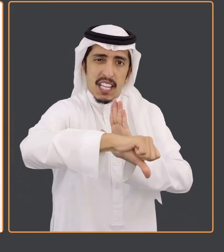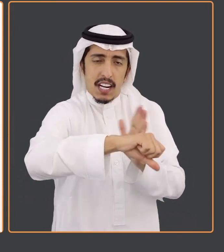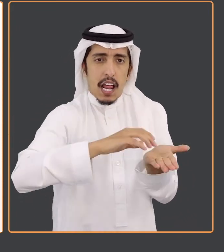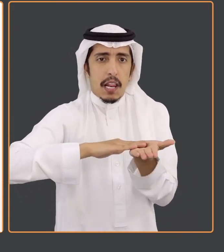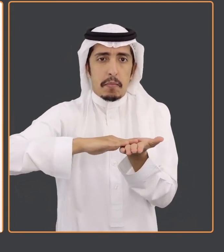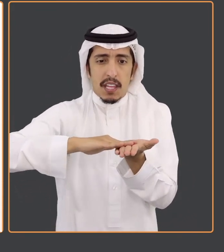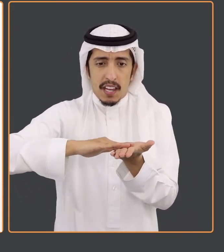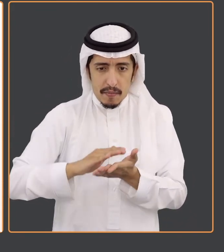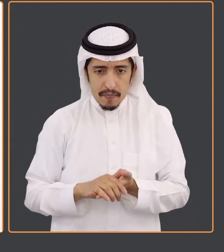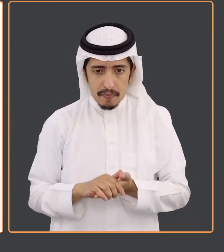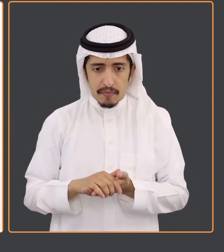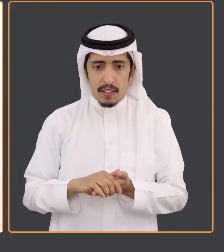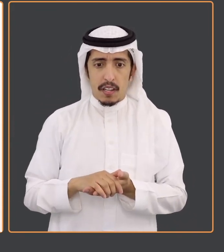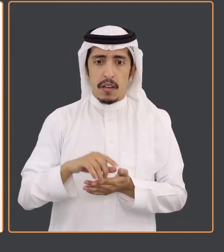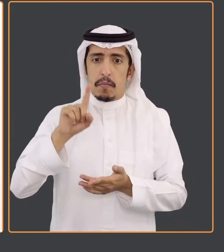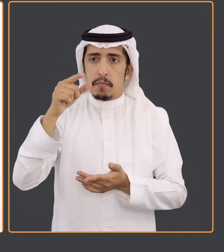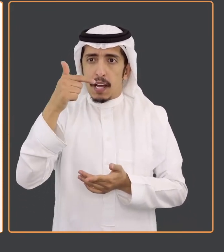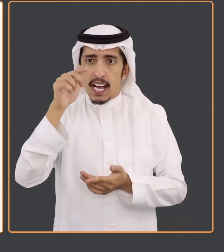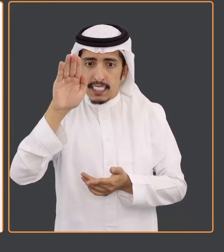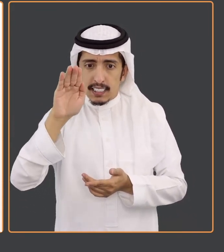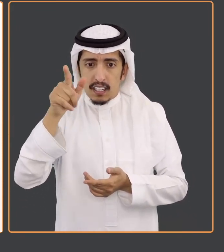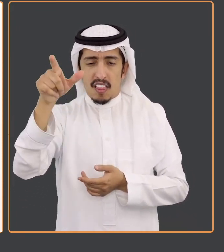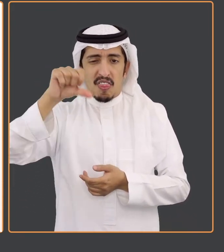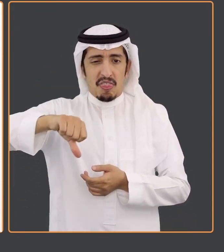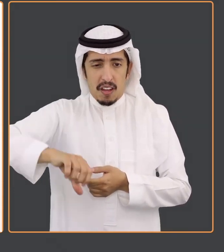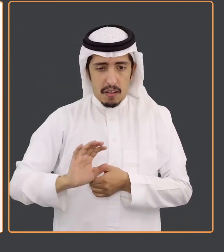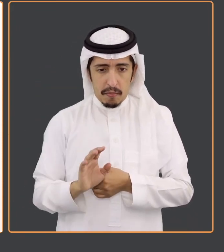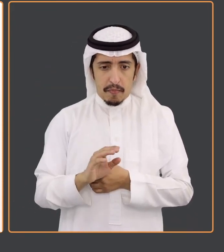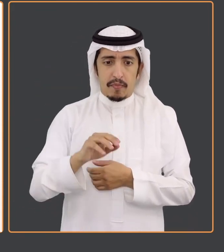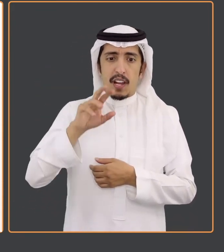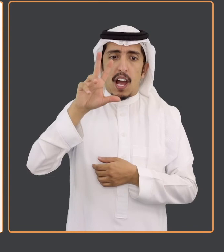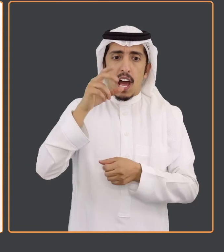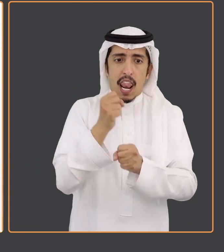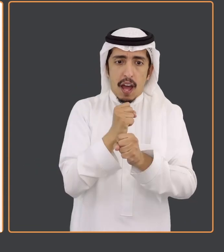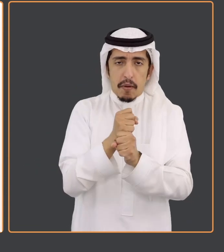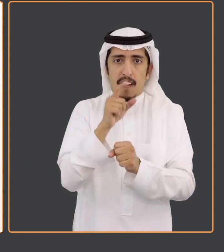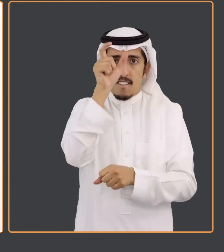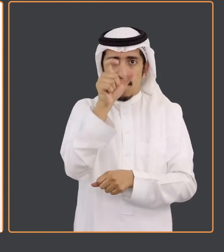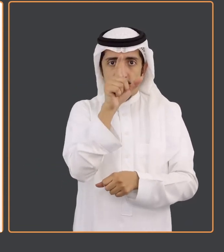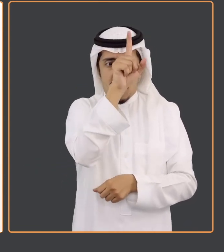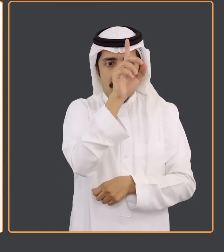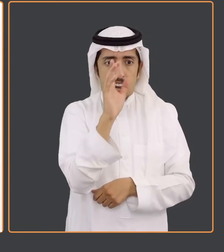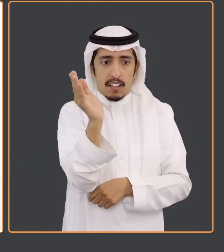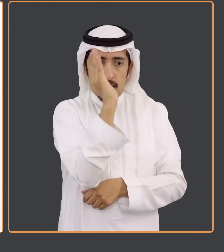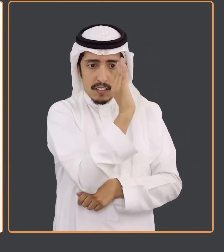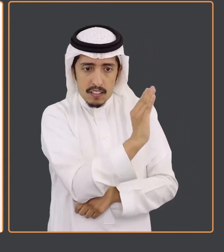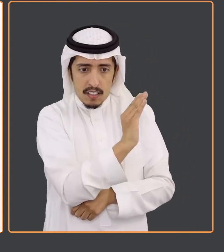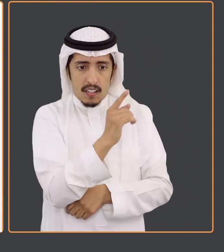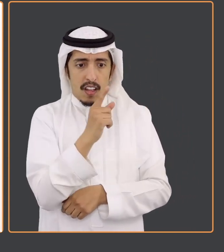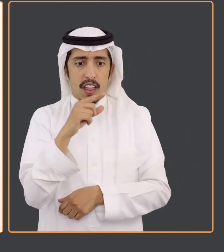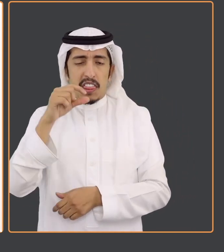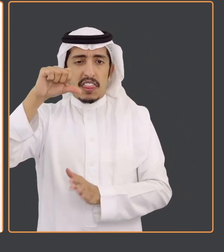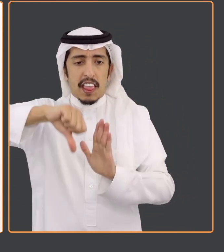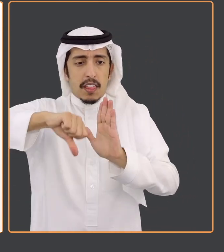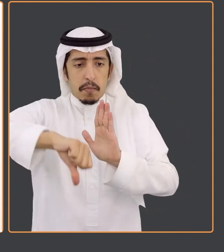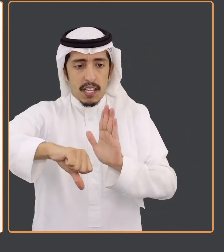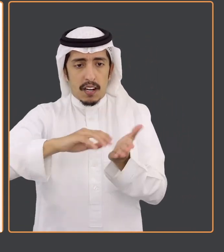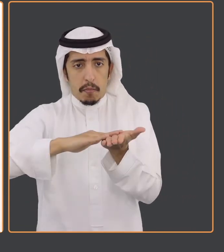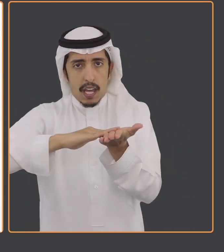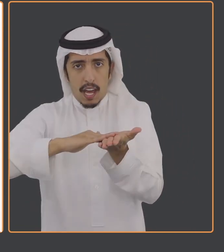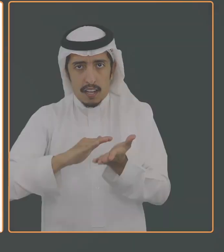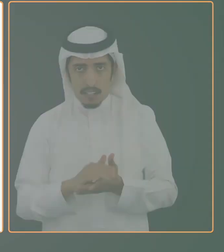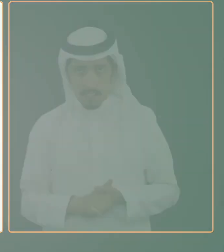هنا هي فعل الذم، العمل هو الفاعل، تدمير البيئة هو ما نخصصه بالذم.